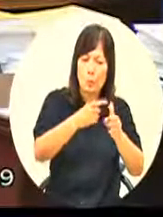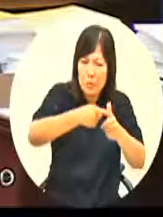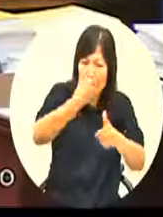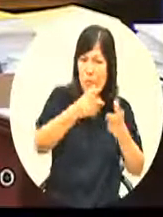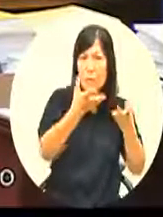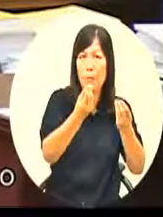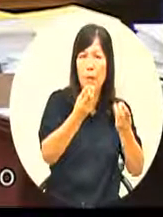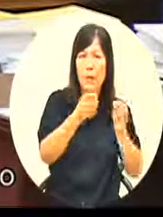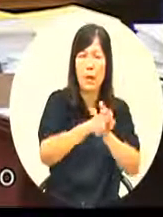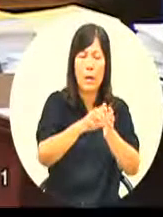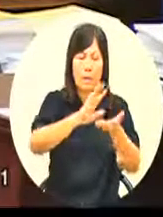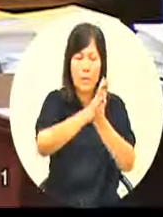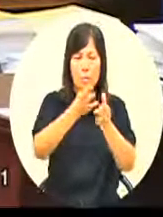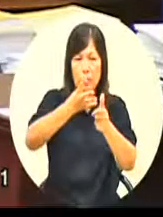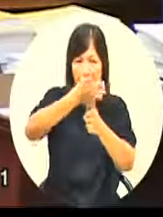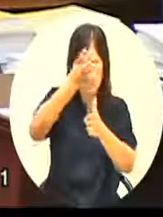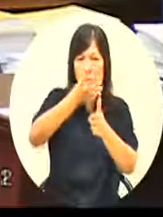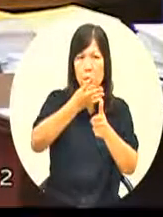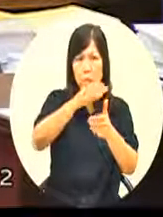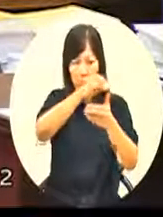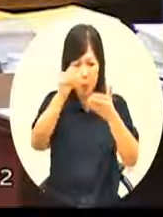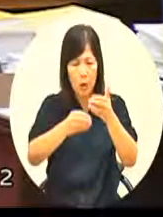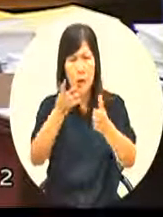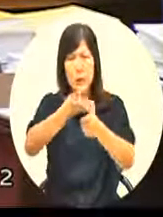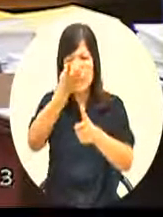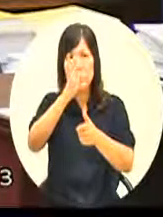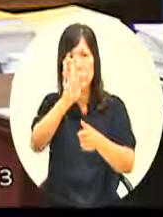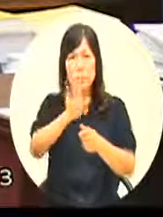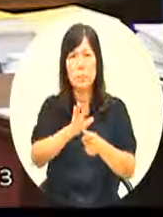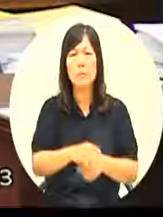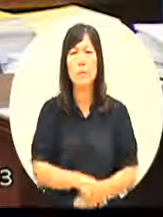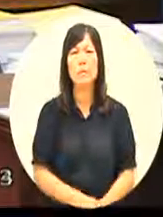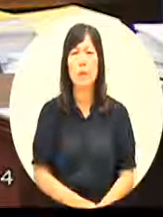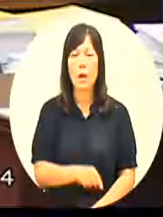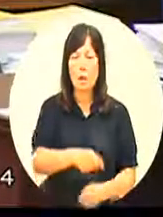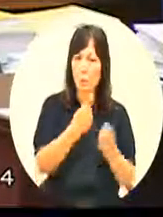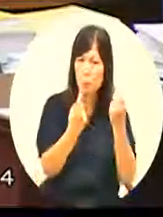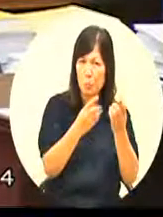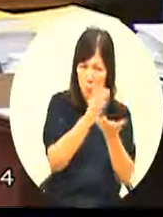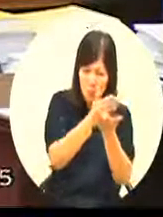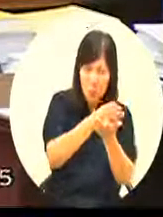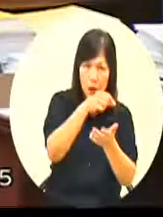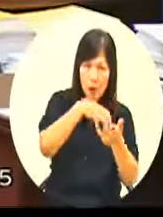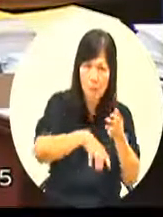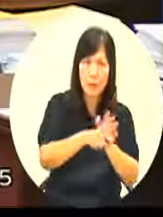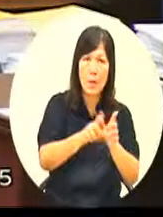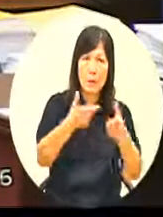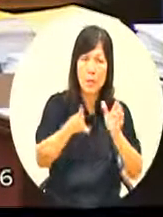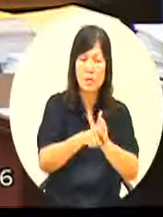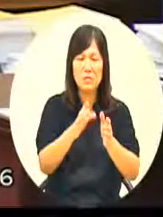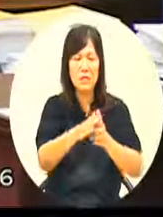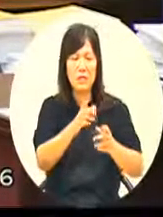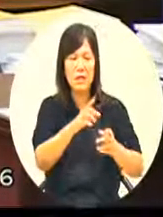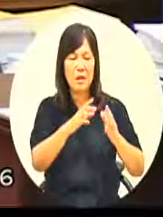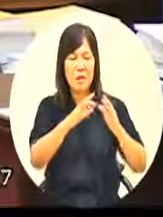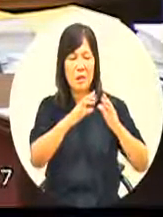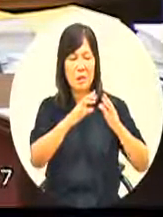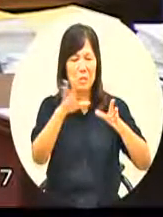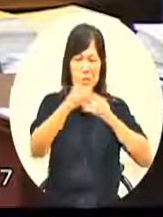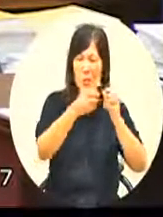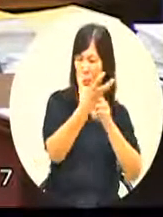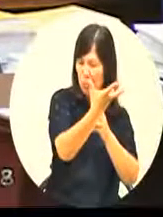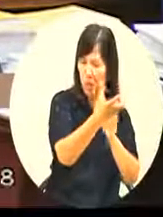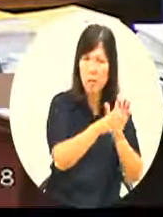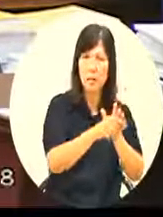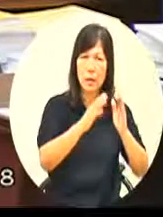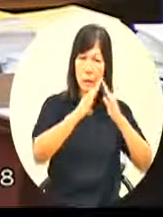跑到了第四名。那可是这个评比里面，我们发现一件事情，就是说，并不是家大业大、财大气粗的